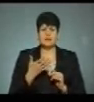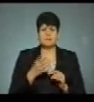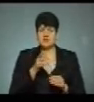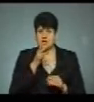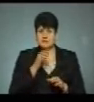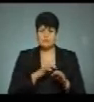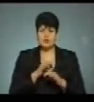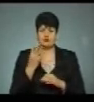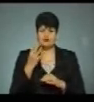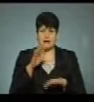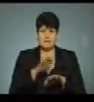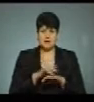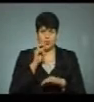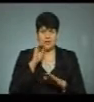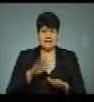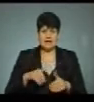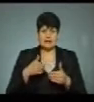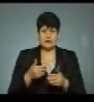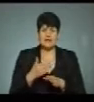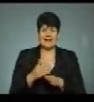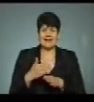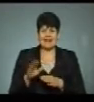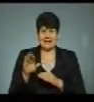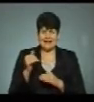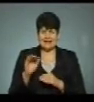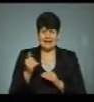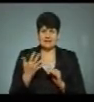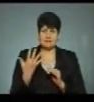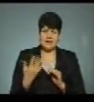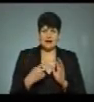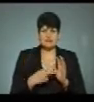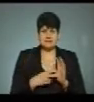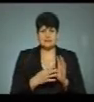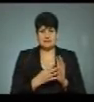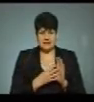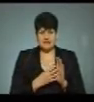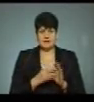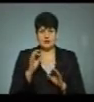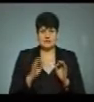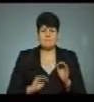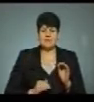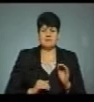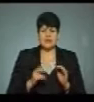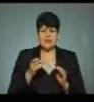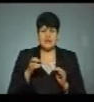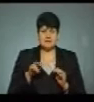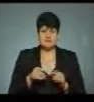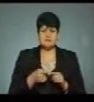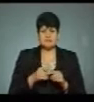проєкту 4 банки України надають кредити під 5-7-9% підприємцям. Ринкова вартість таких